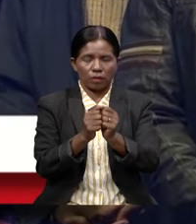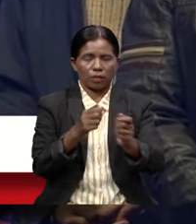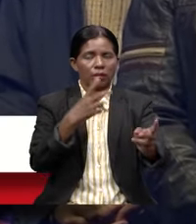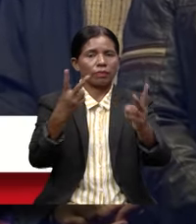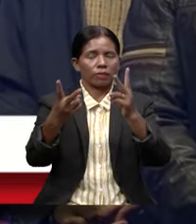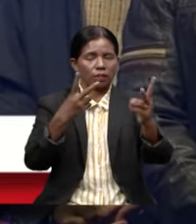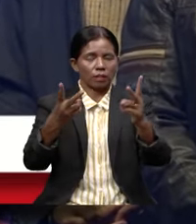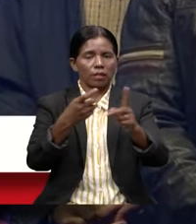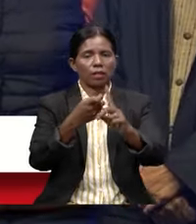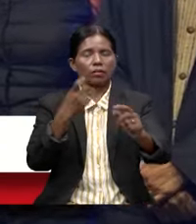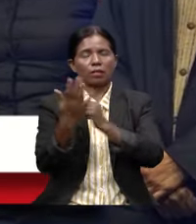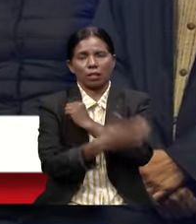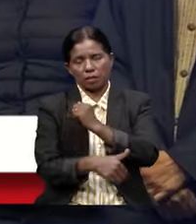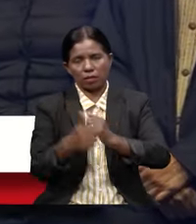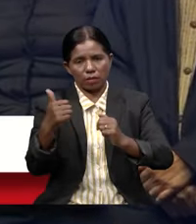vosi liur mai.